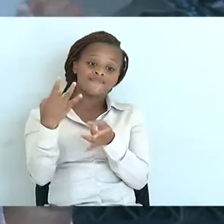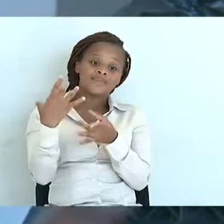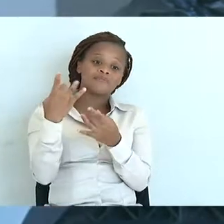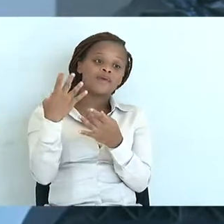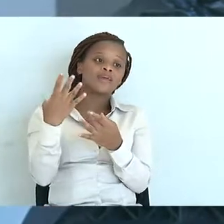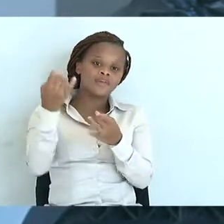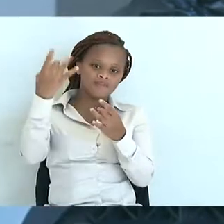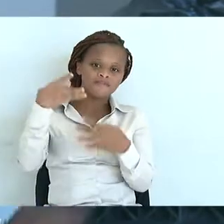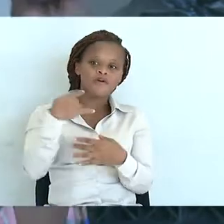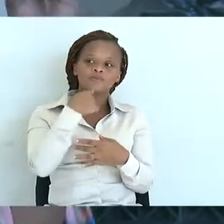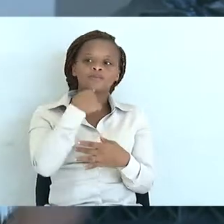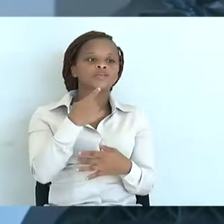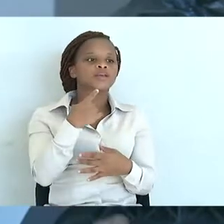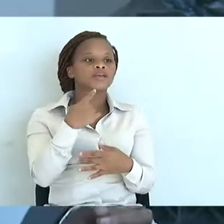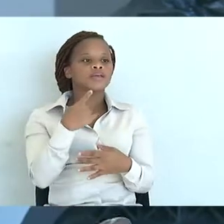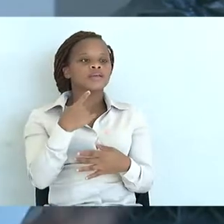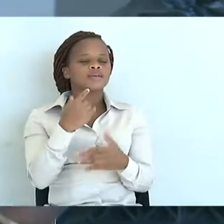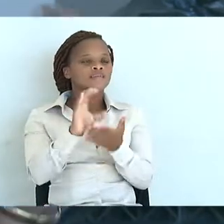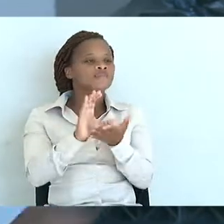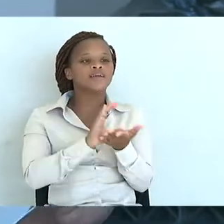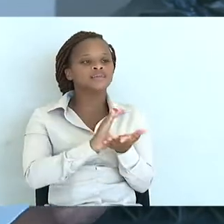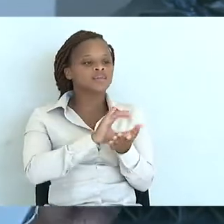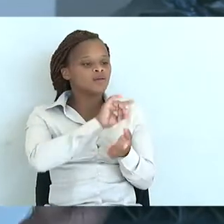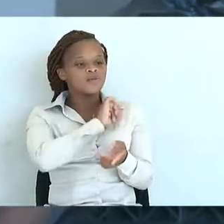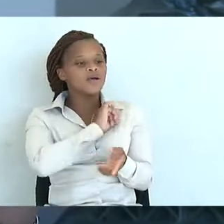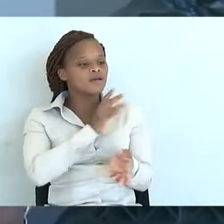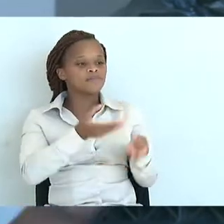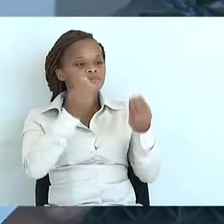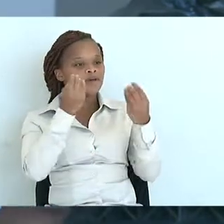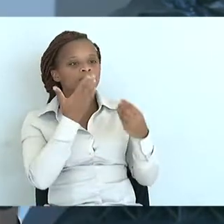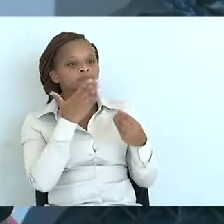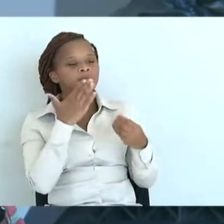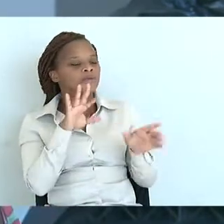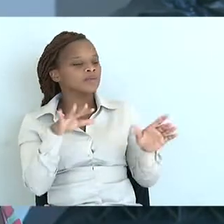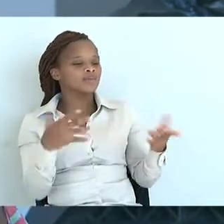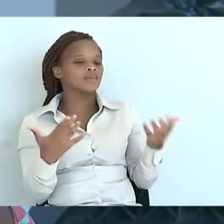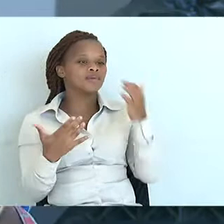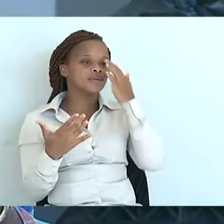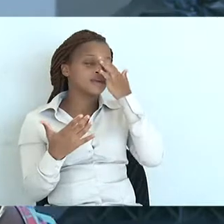ukuthi siyithole ifunding. Siyacela ukuthi kube nendlela.